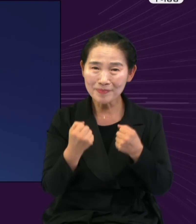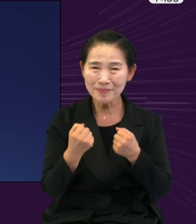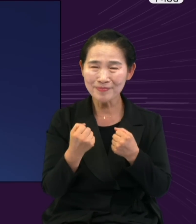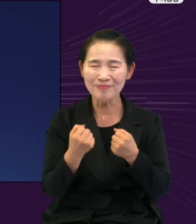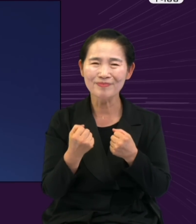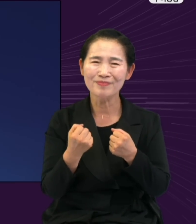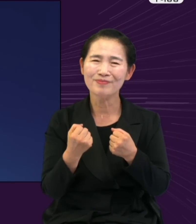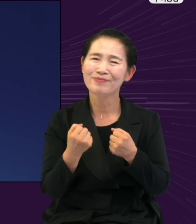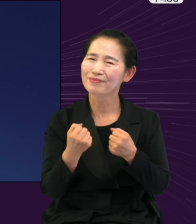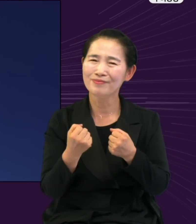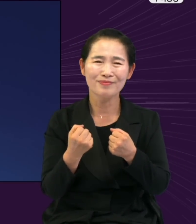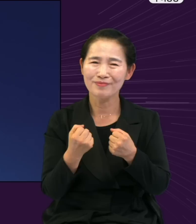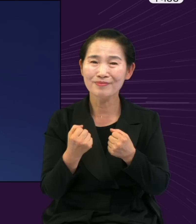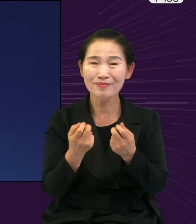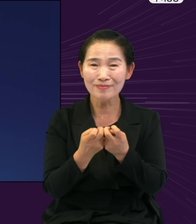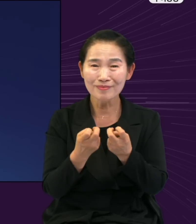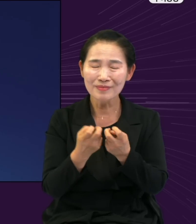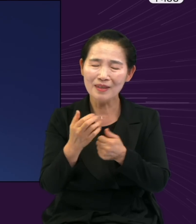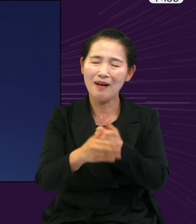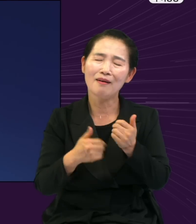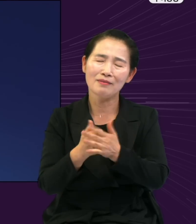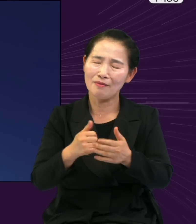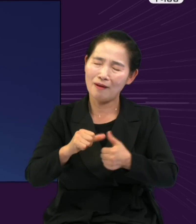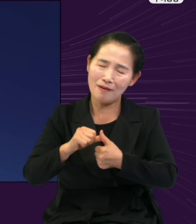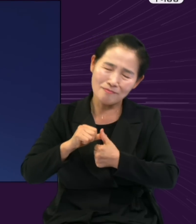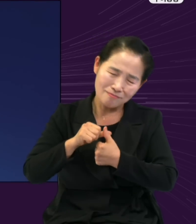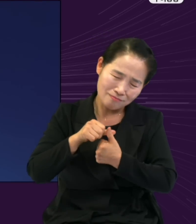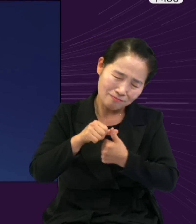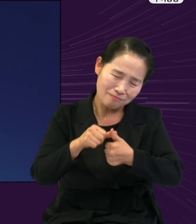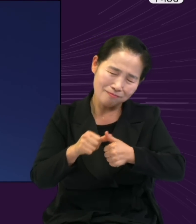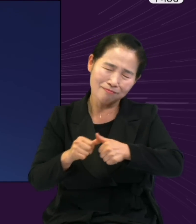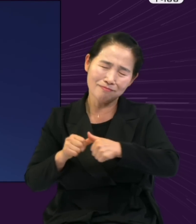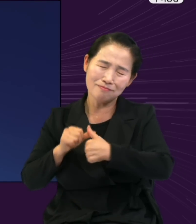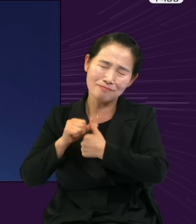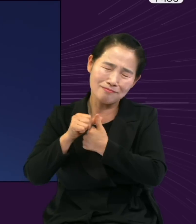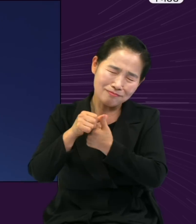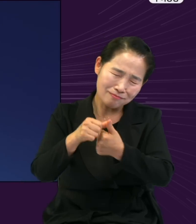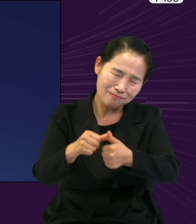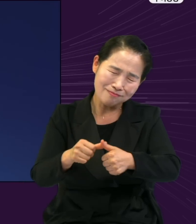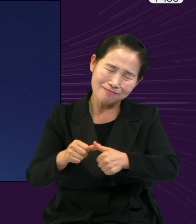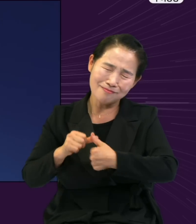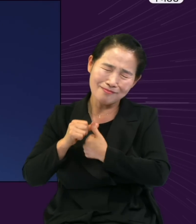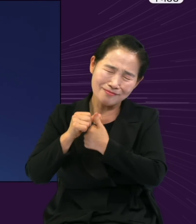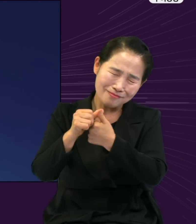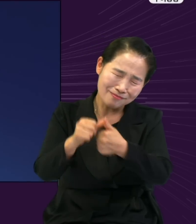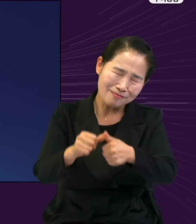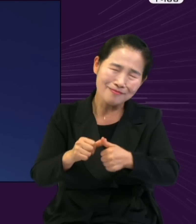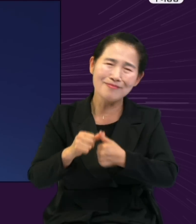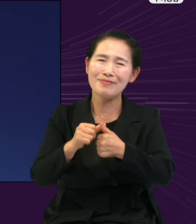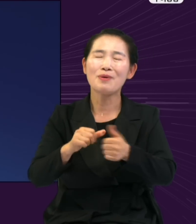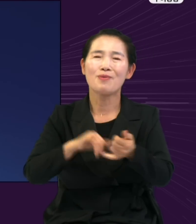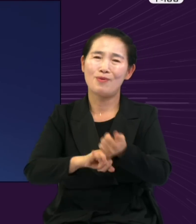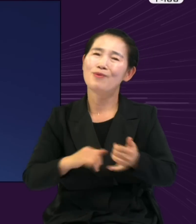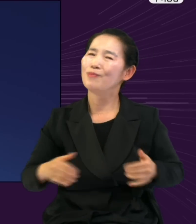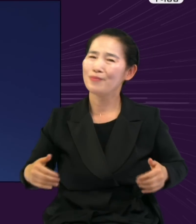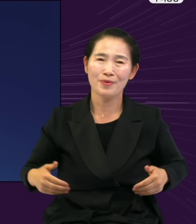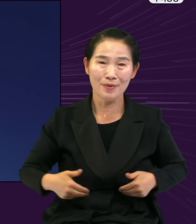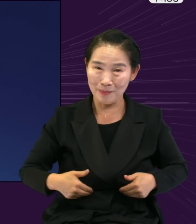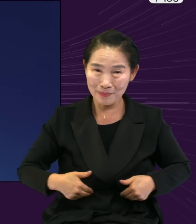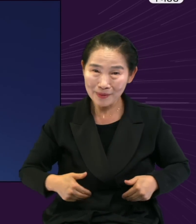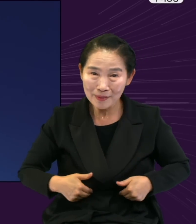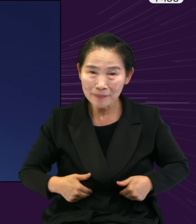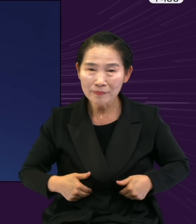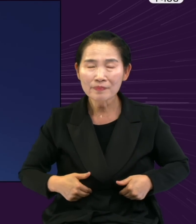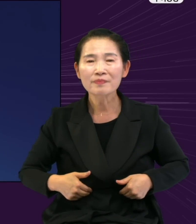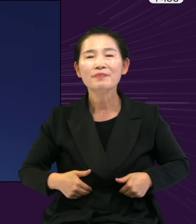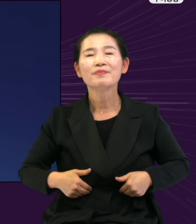이렇게 씨름하는 시간이 있으셔야 합니다. 반드시 있어야 합니다. 그리고 그때